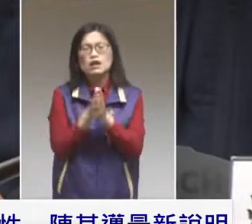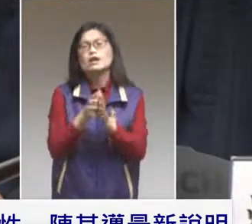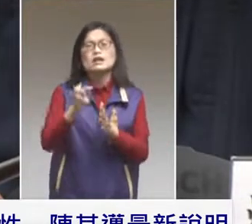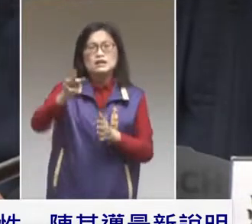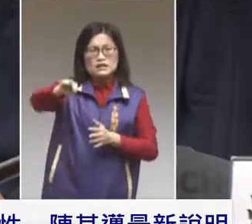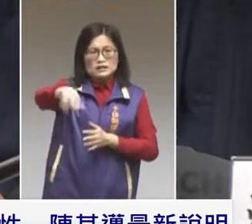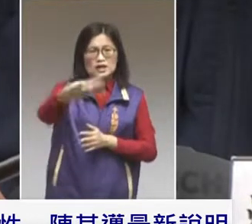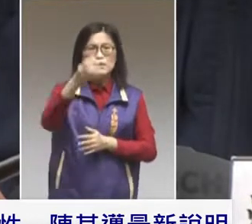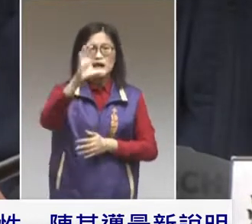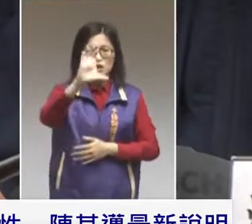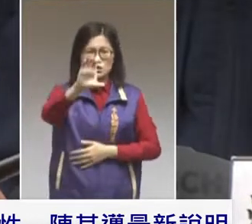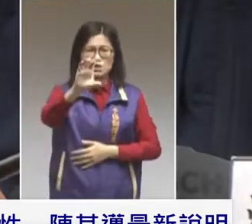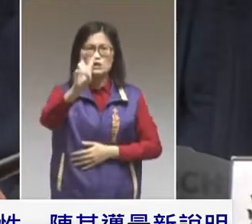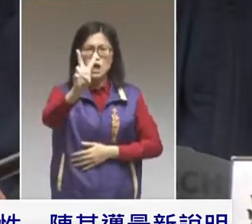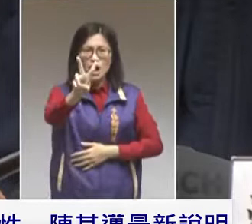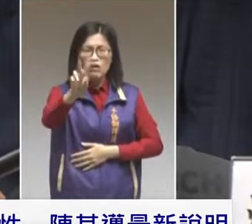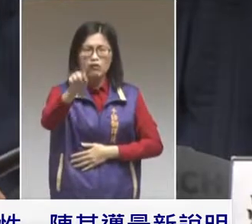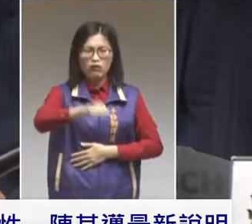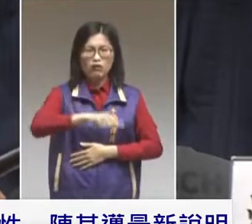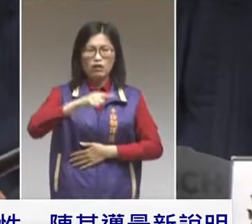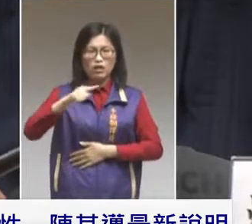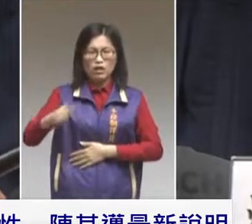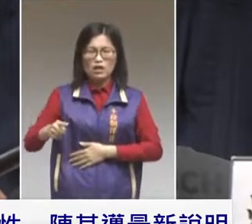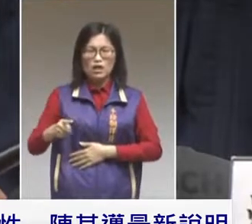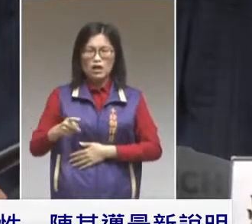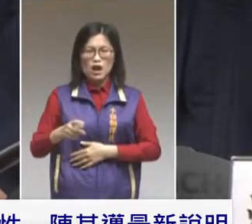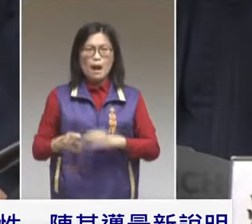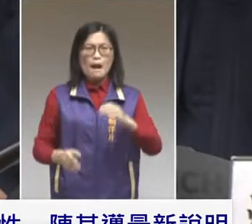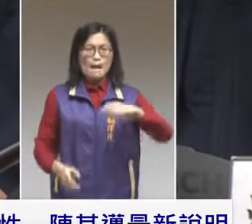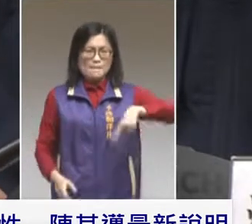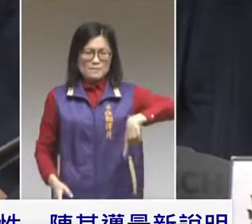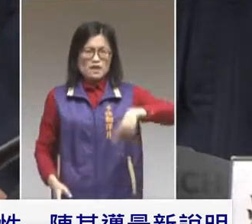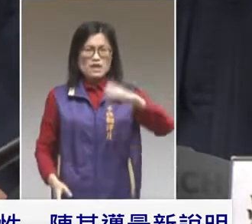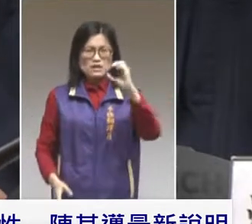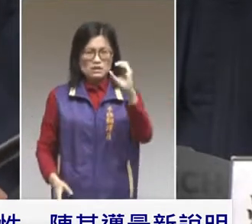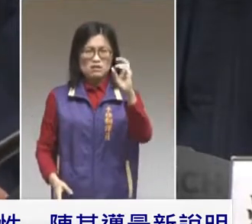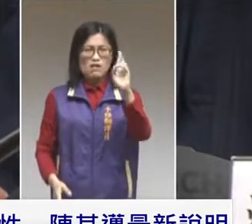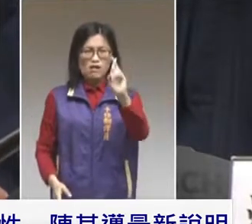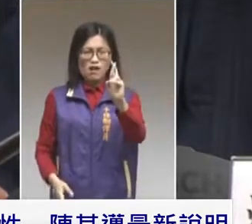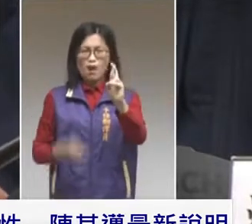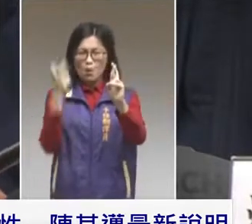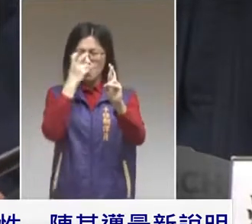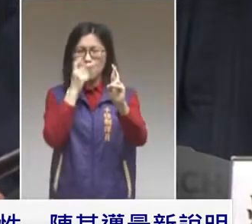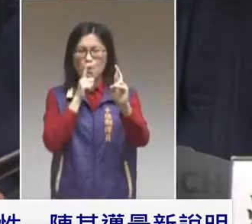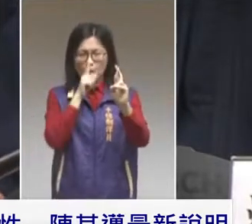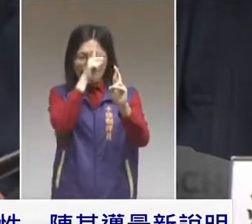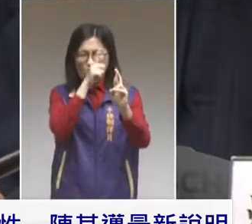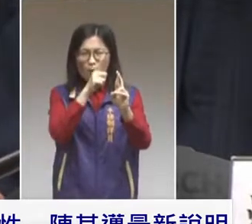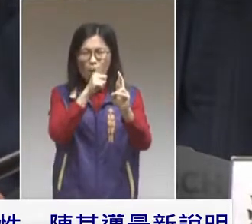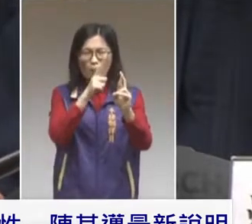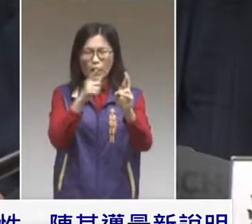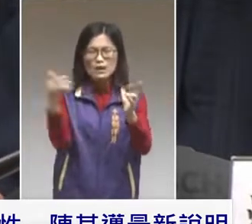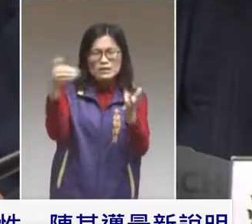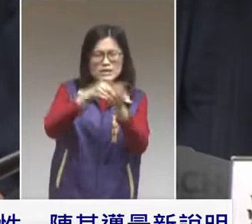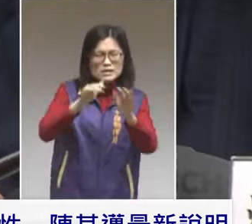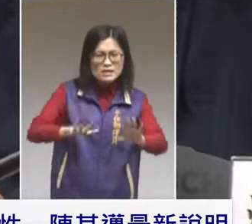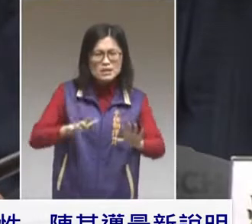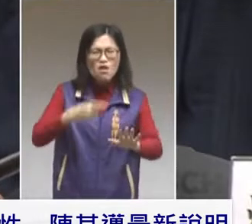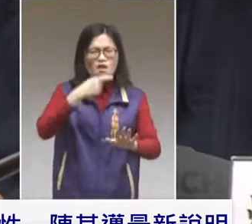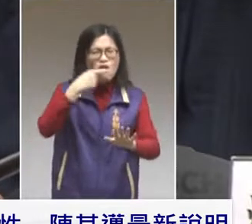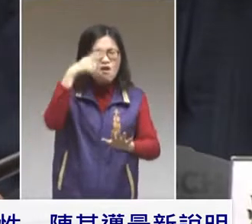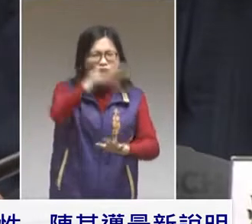还有相关的接触风险，总共是392位进行这个 PCR 的采检。